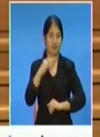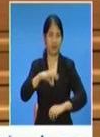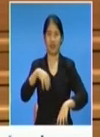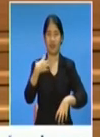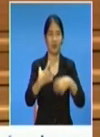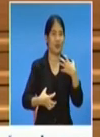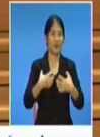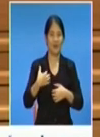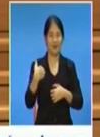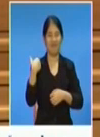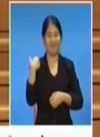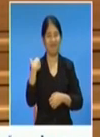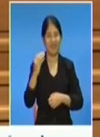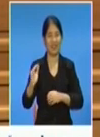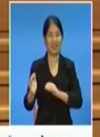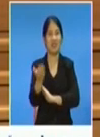วไม่ลง